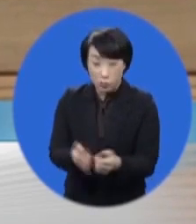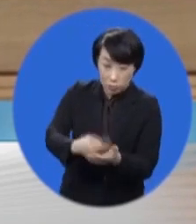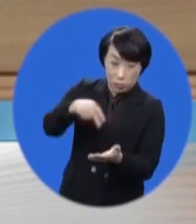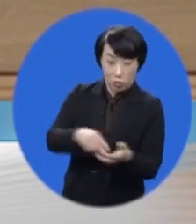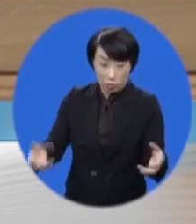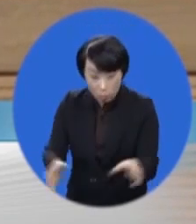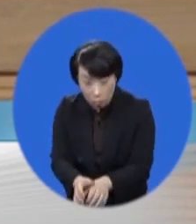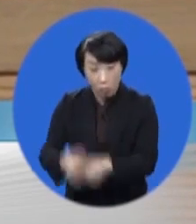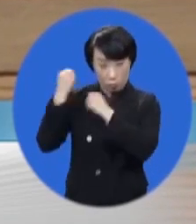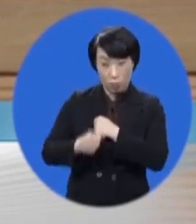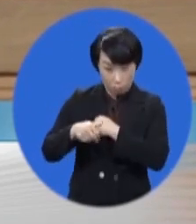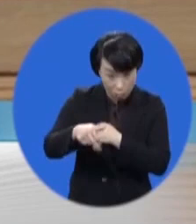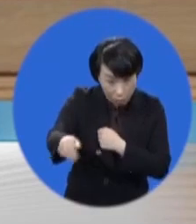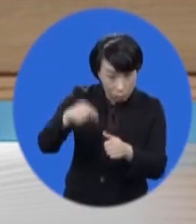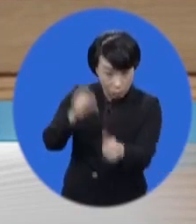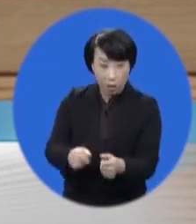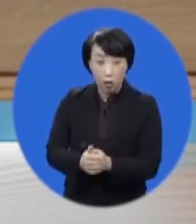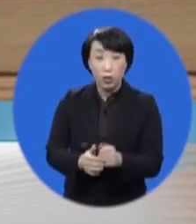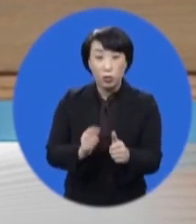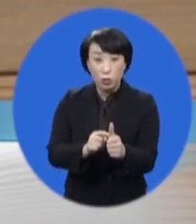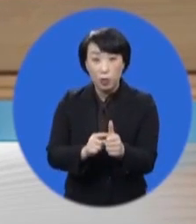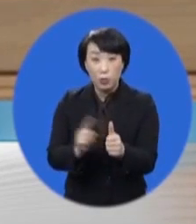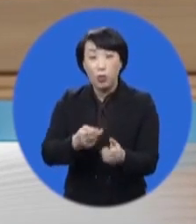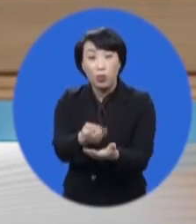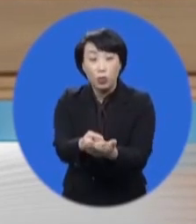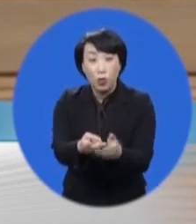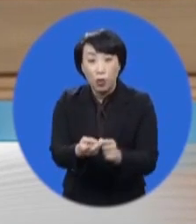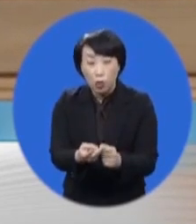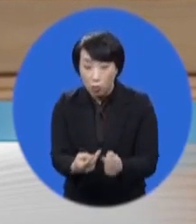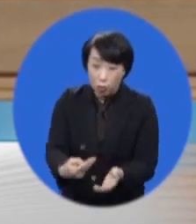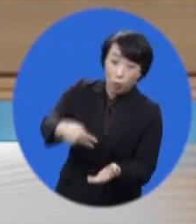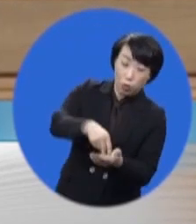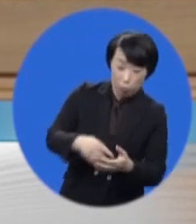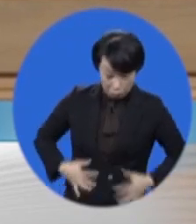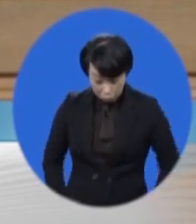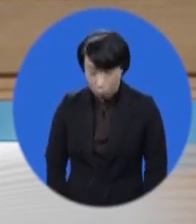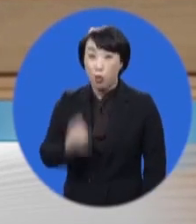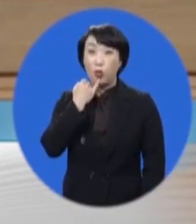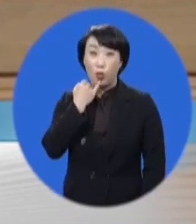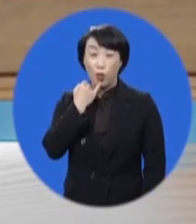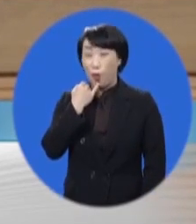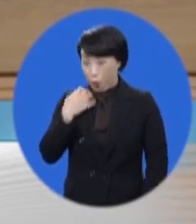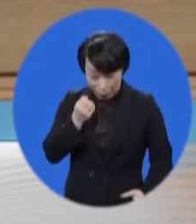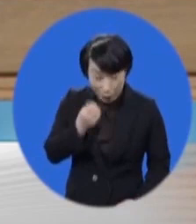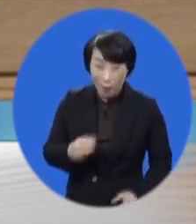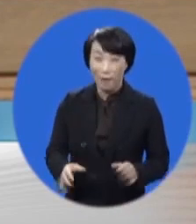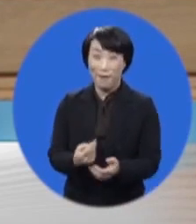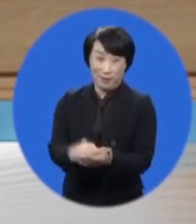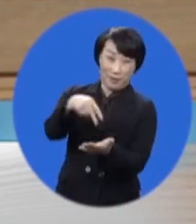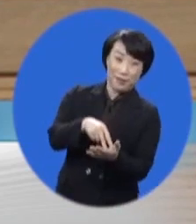걸어가라. 순간에 일어나서 걸어가는 거. 여러분 불가능이 있는 곳에는 반드시